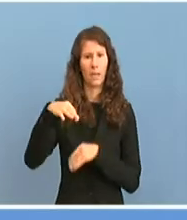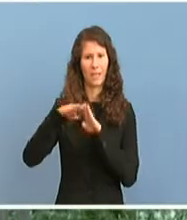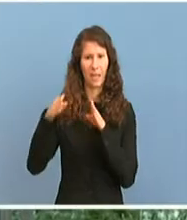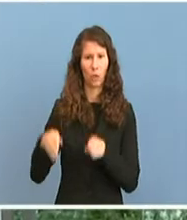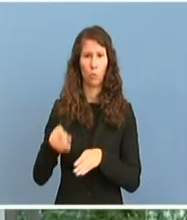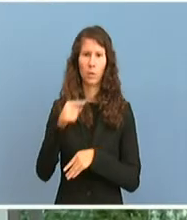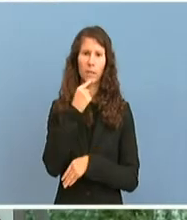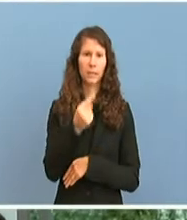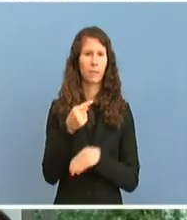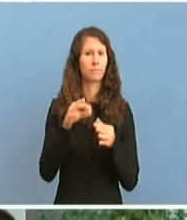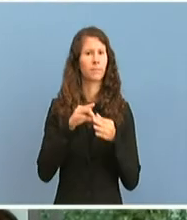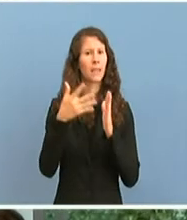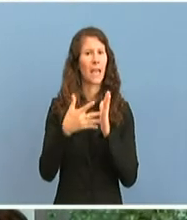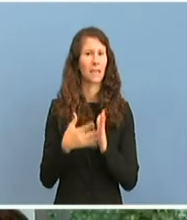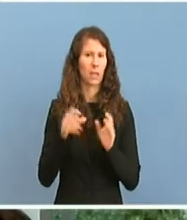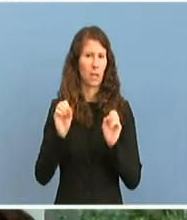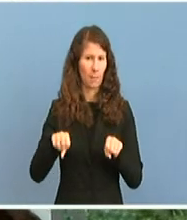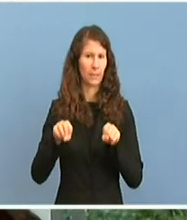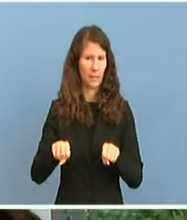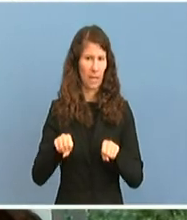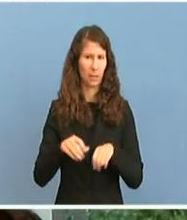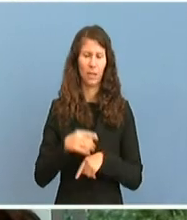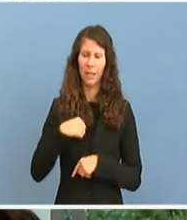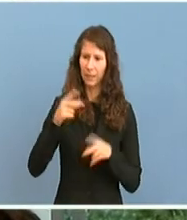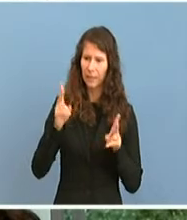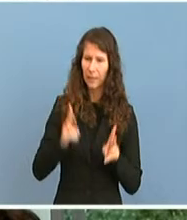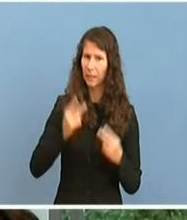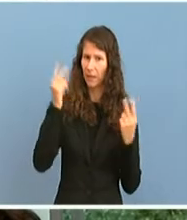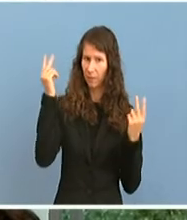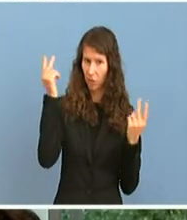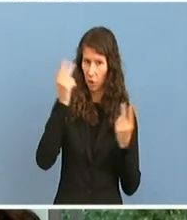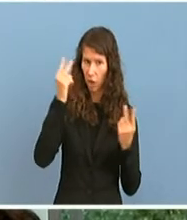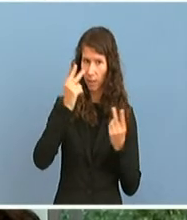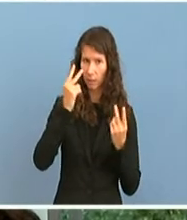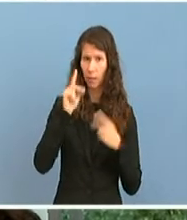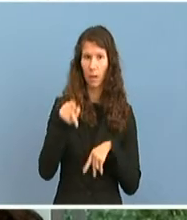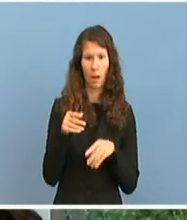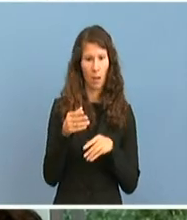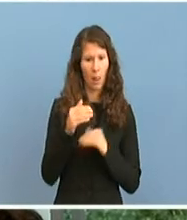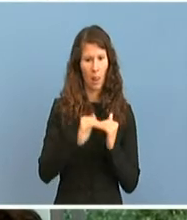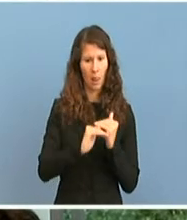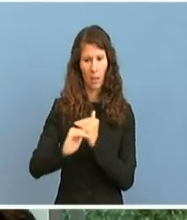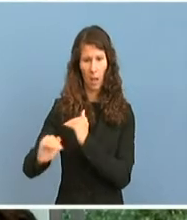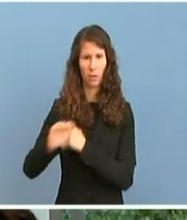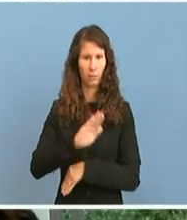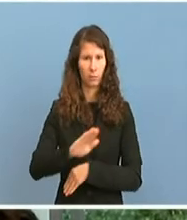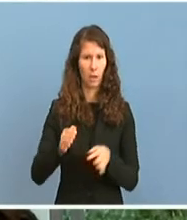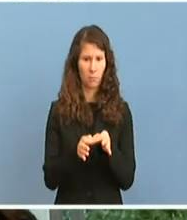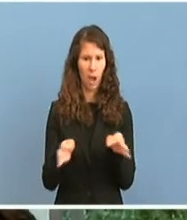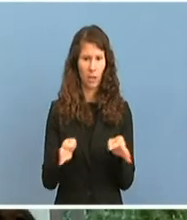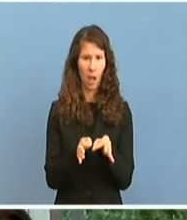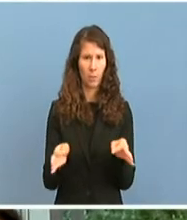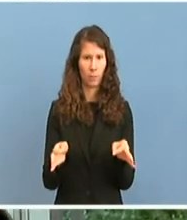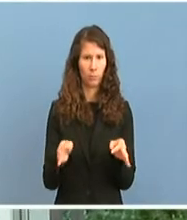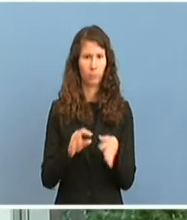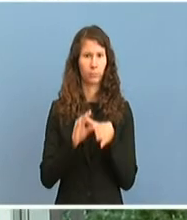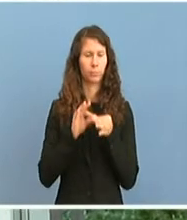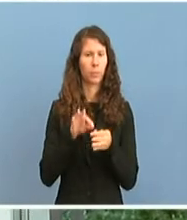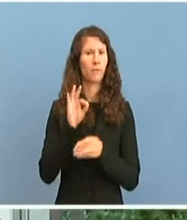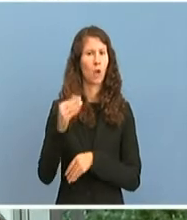den Testkapazitäten. Verstehe ich Sie richtig, dass Sie die Maßnahmen, die die Länder getroffen haben, im Sinne der